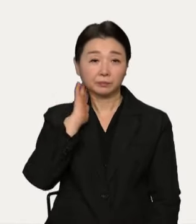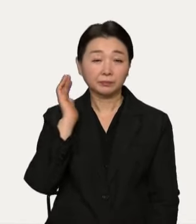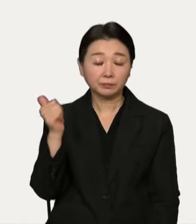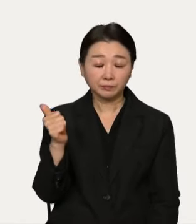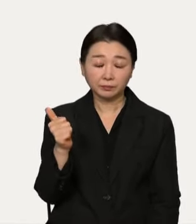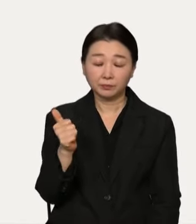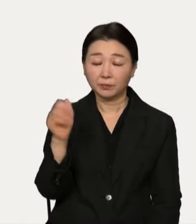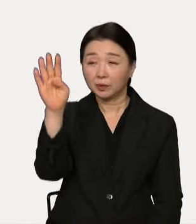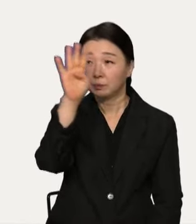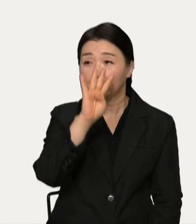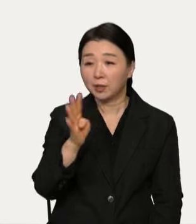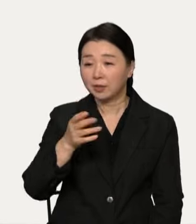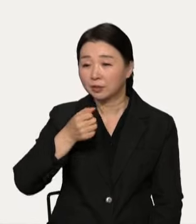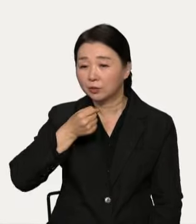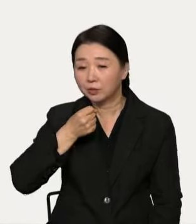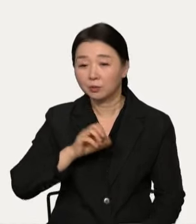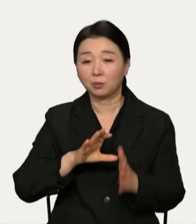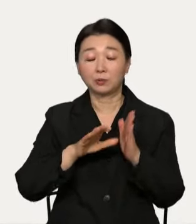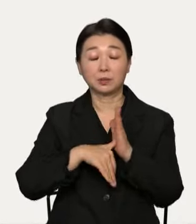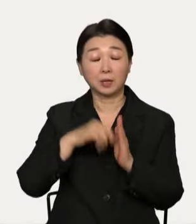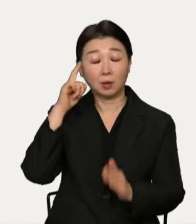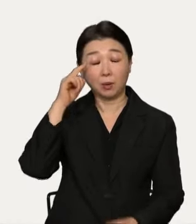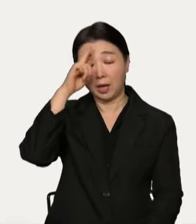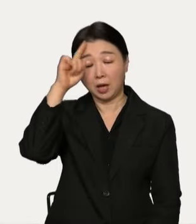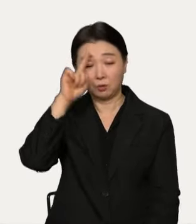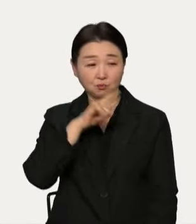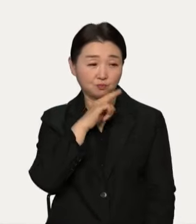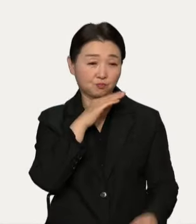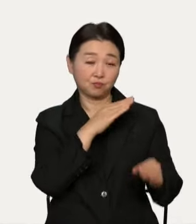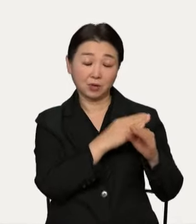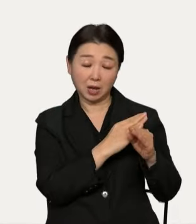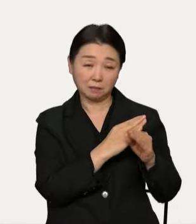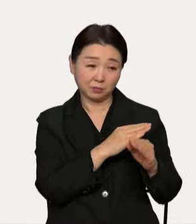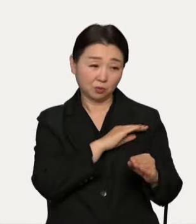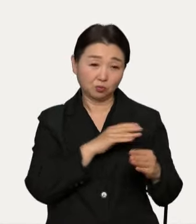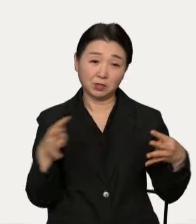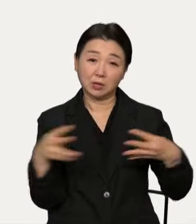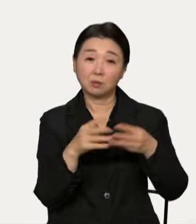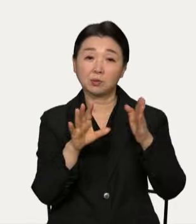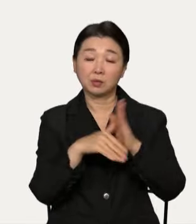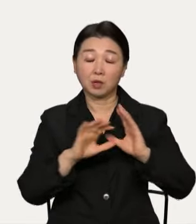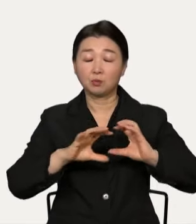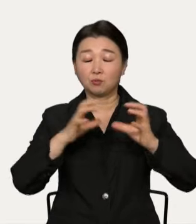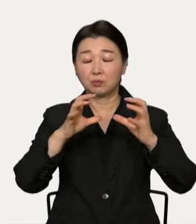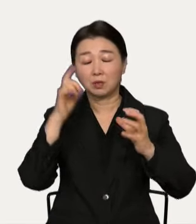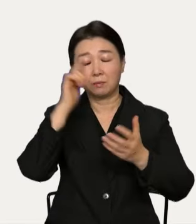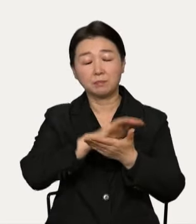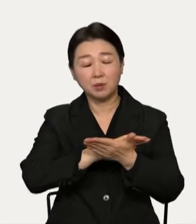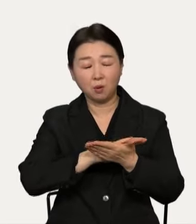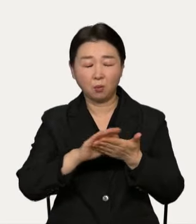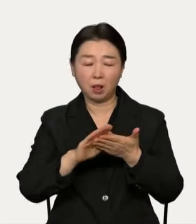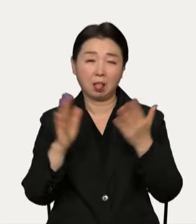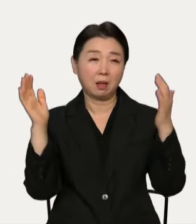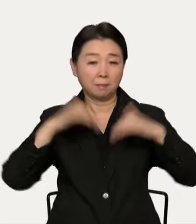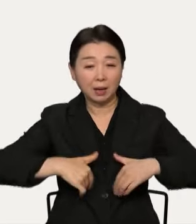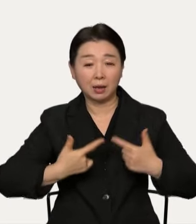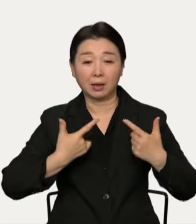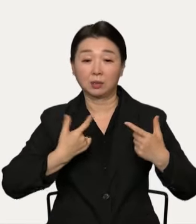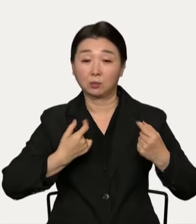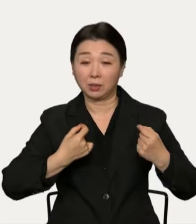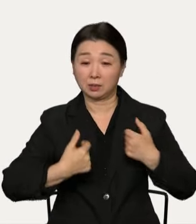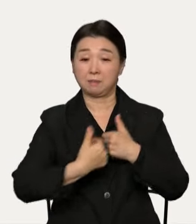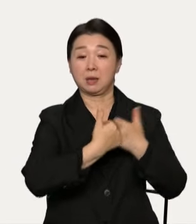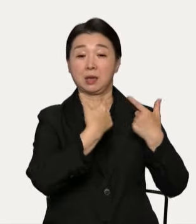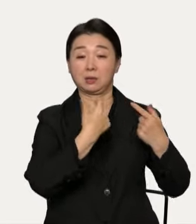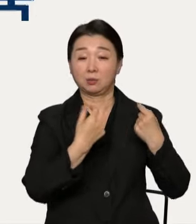언론과의 인터뷰에서도 러북 군사협력에 대해 국제평화질서에 대한 정면 도전이라며 러북 밀착의